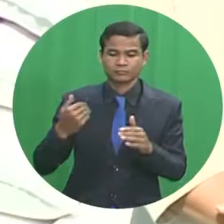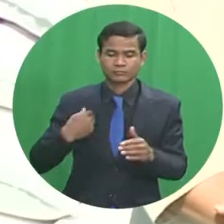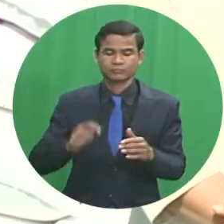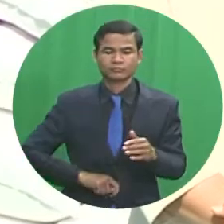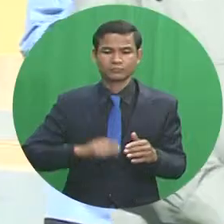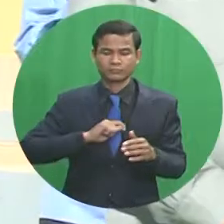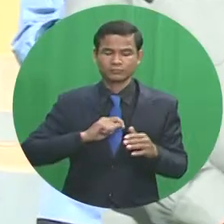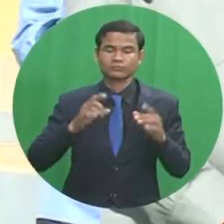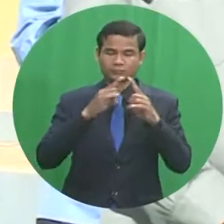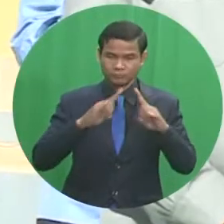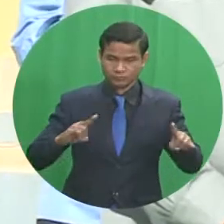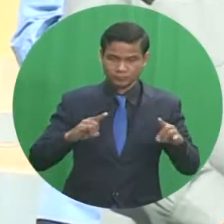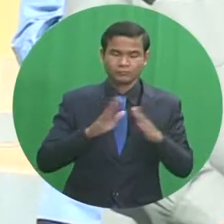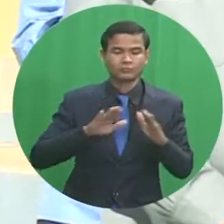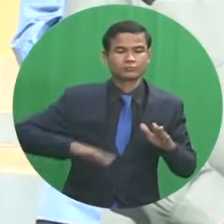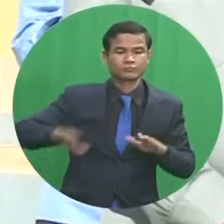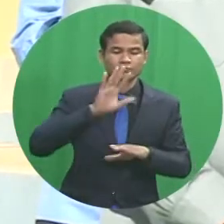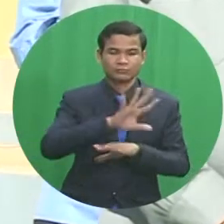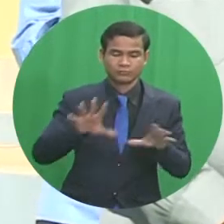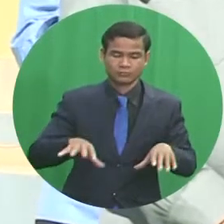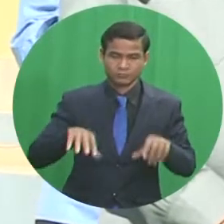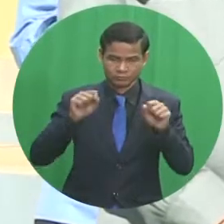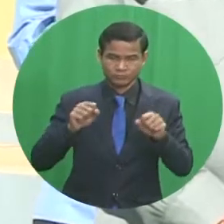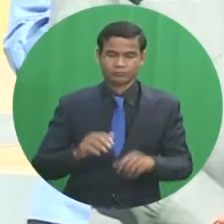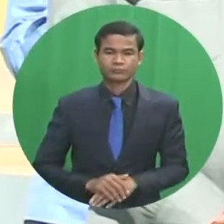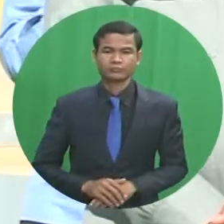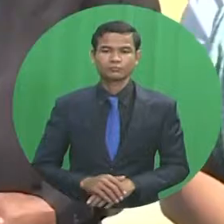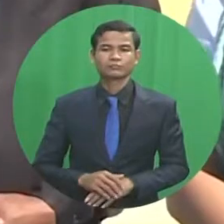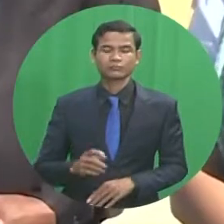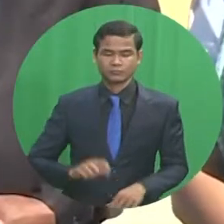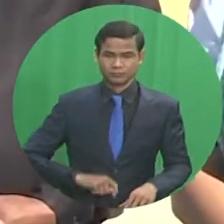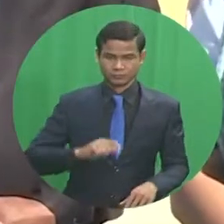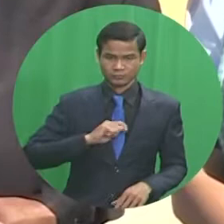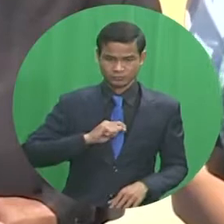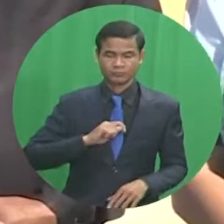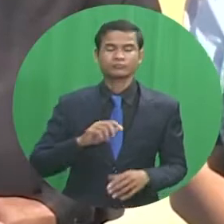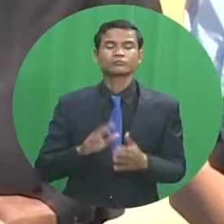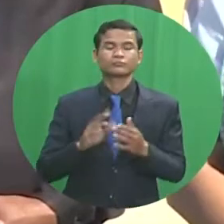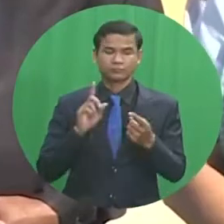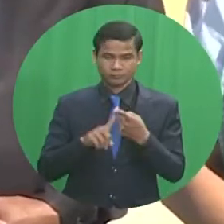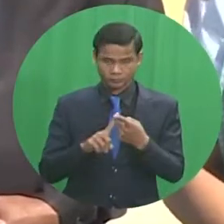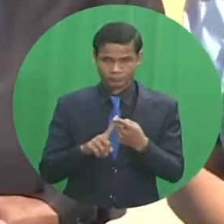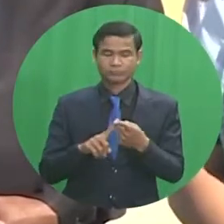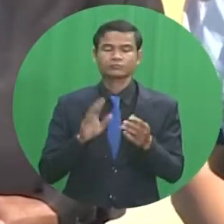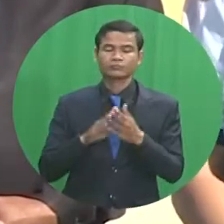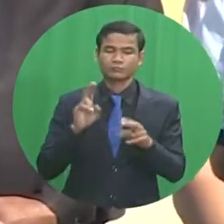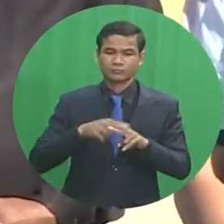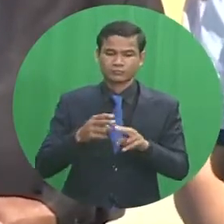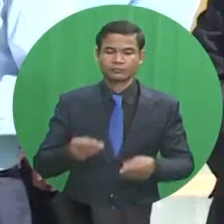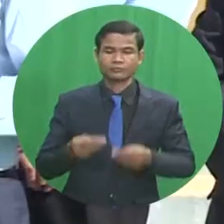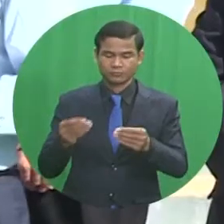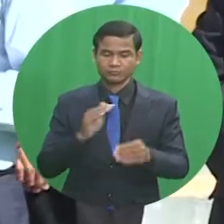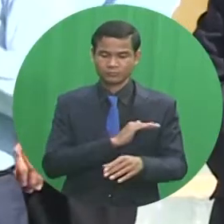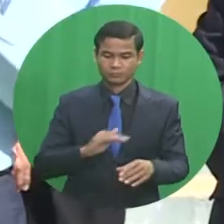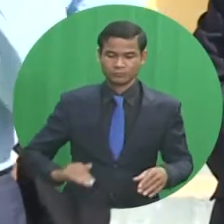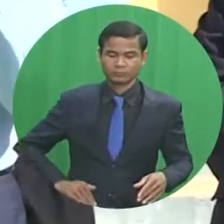ត្តាឡីស័កនៅទូទាំងខេត្តកំពង់ឆ្នាំងអំណោយទាំងអស់រួមមាន1អំណោយរបស់សម្ដេចជីវវាំង